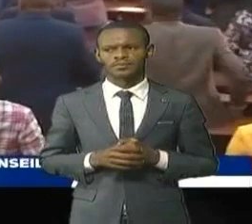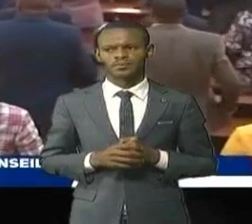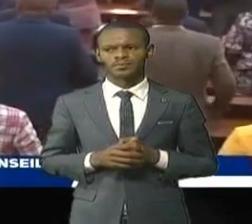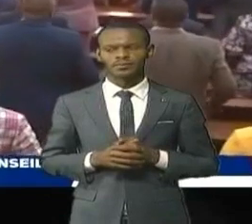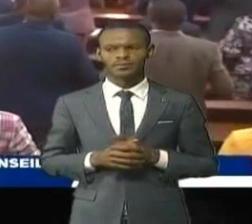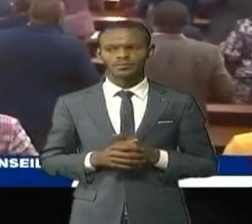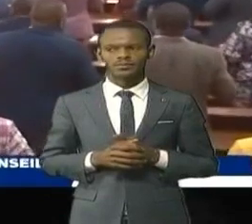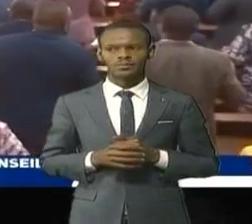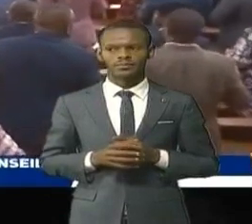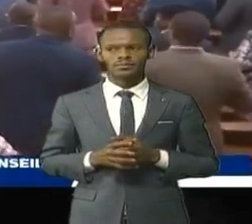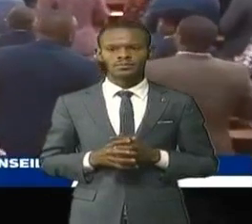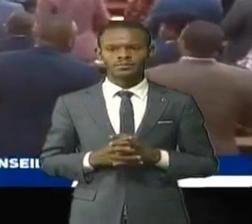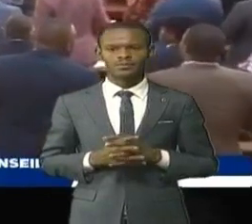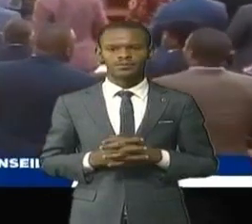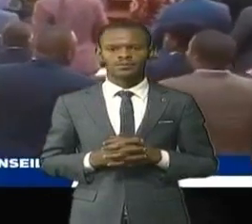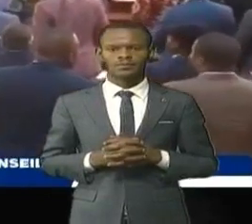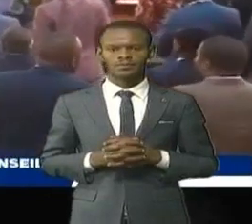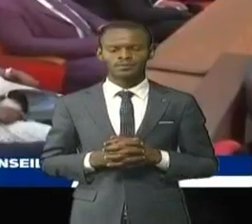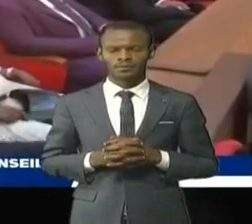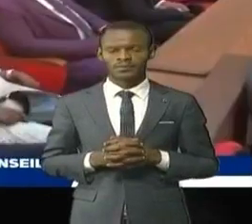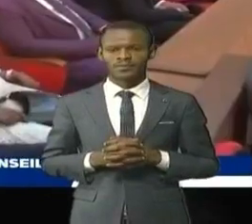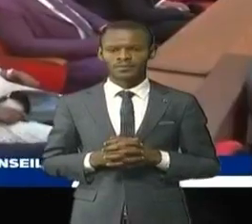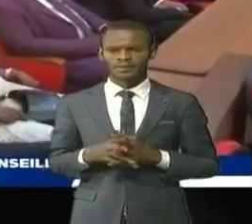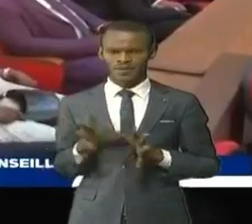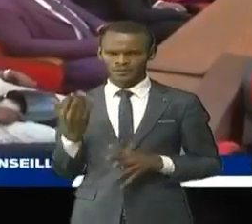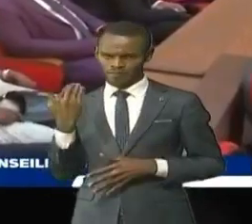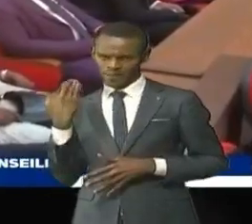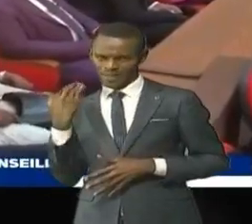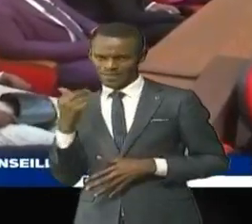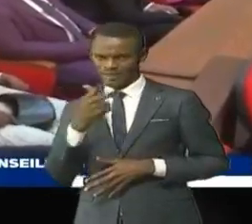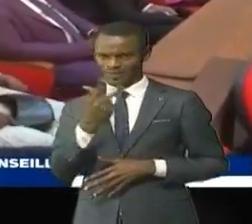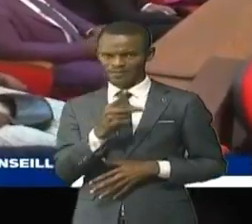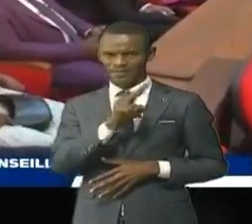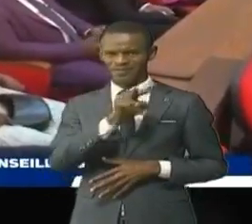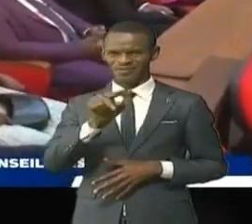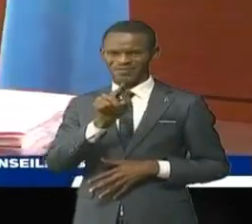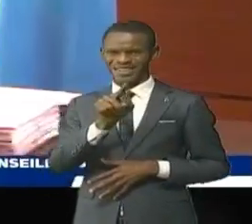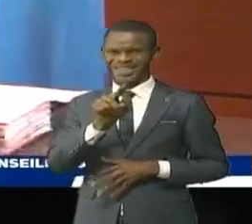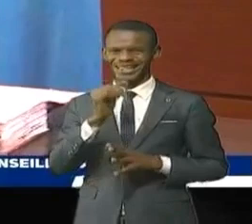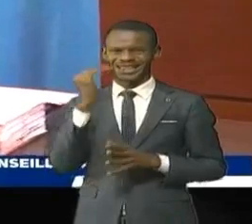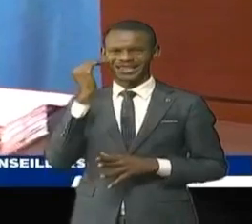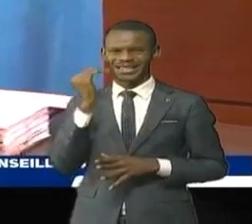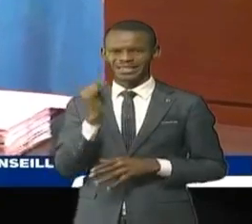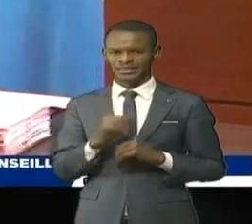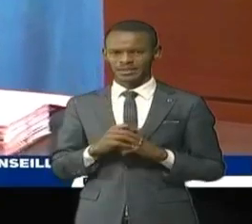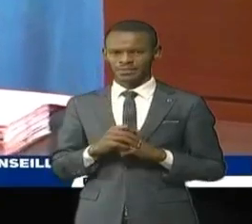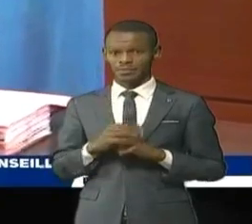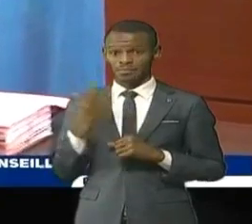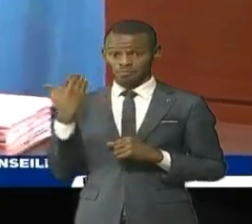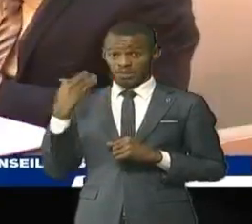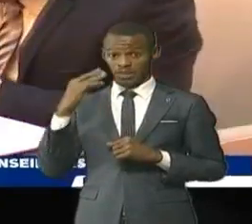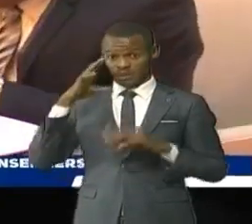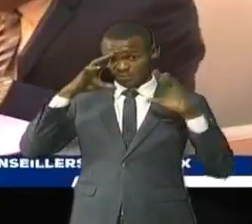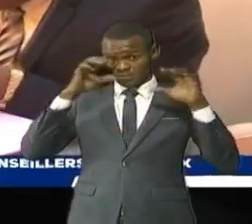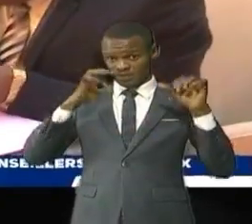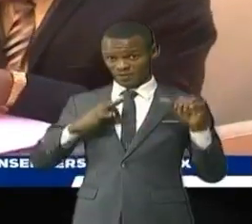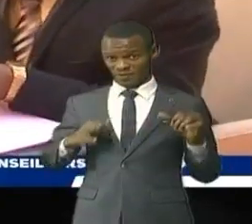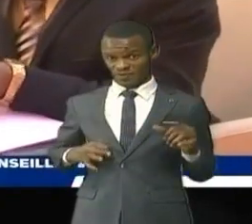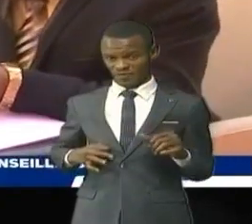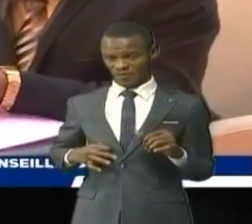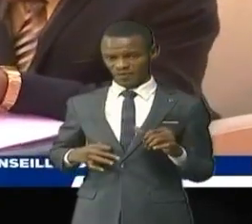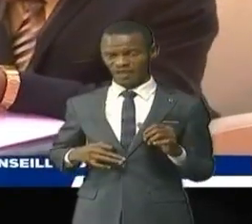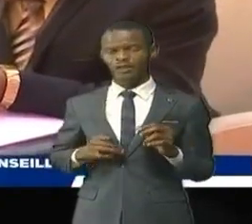Au terme d'une ordonnance rendue publique le mercredi 21 décembre dans la soirée, il a plu au chef de